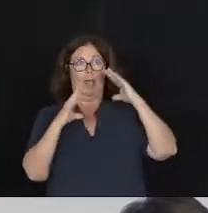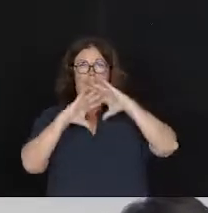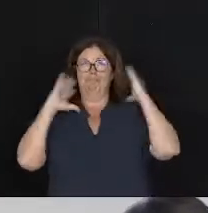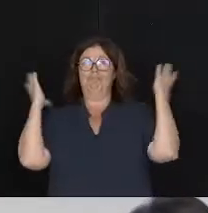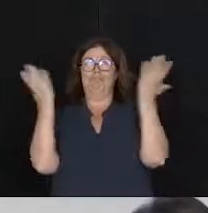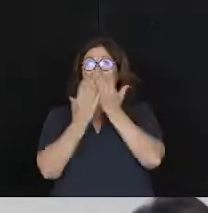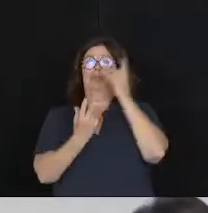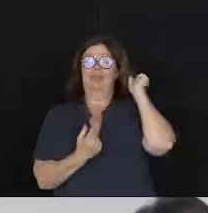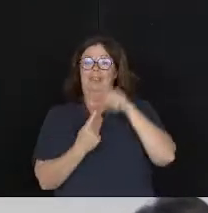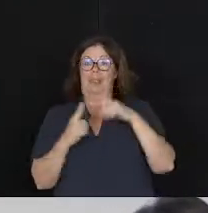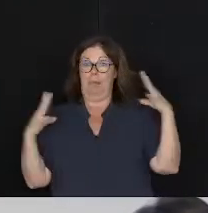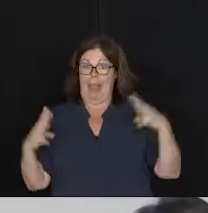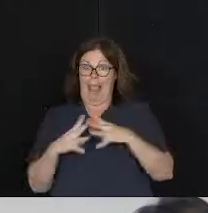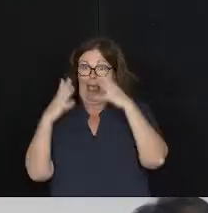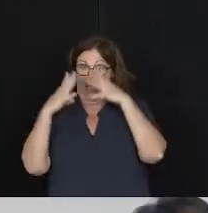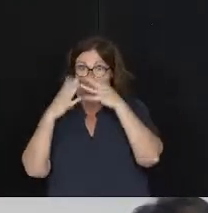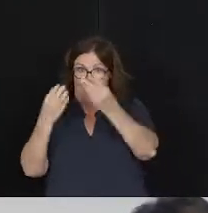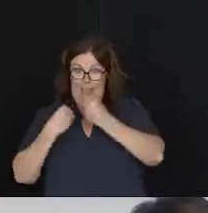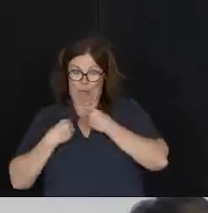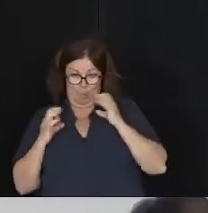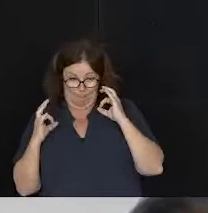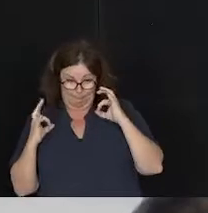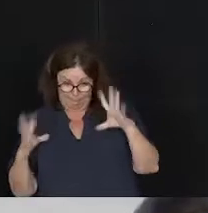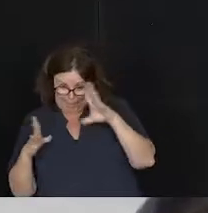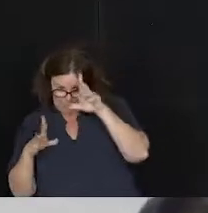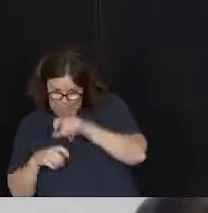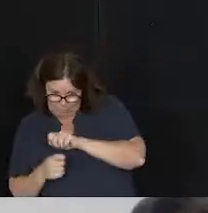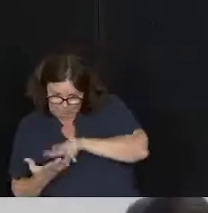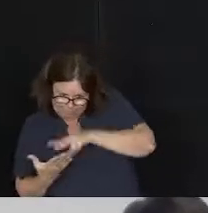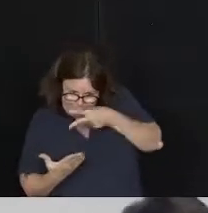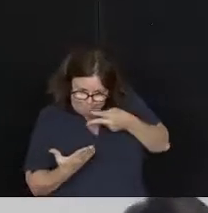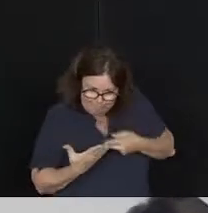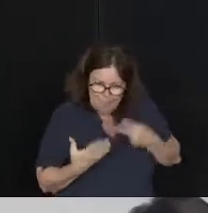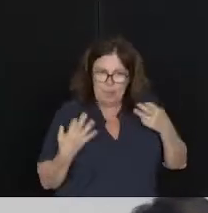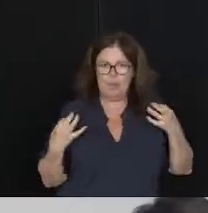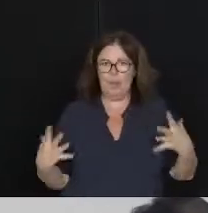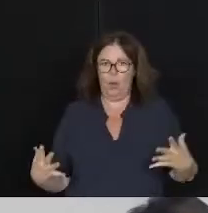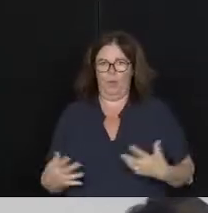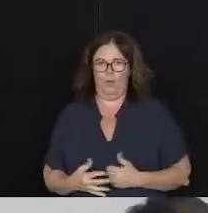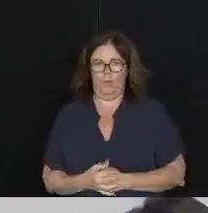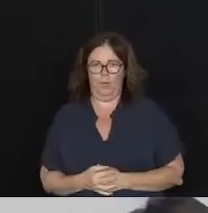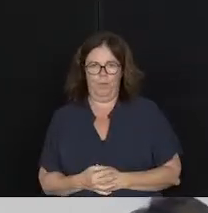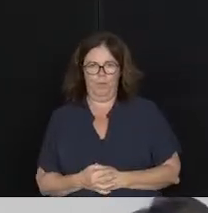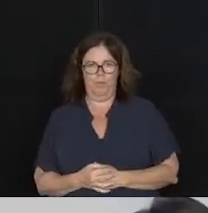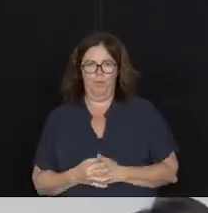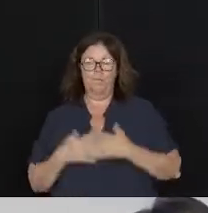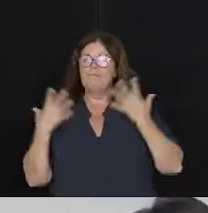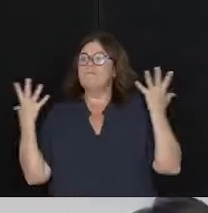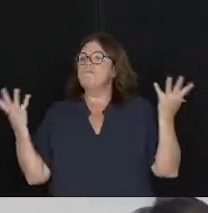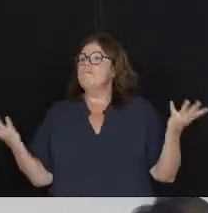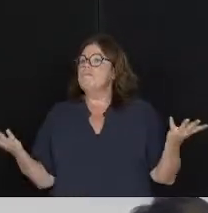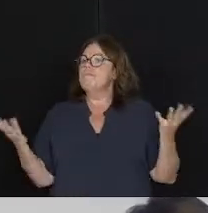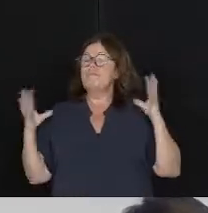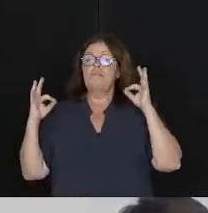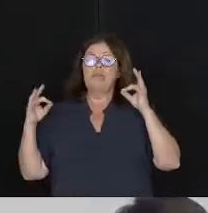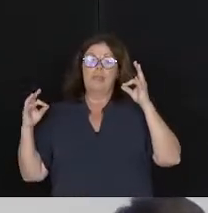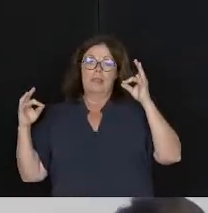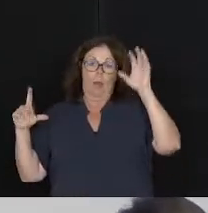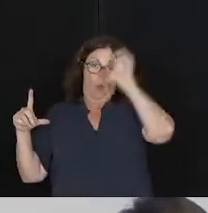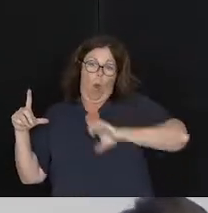thématique de la guerre comme opérateur du temps. C'est vrai que, disons, pour ce qui est de l'Europe,